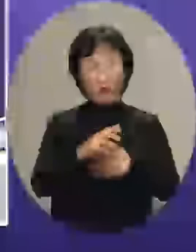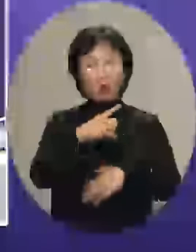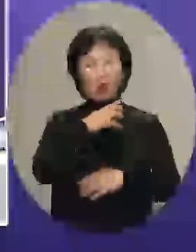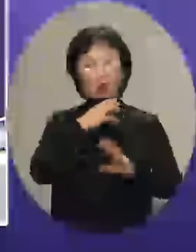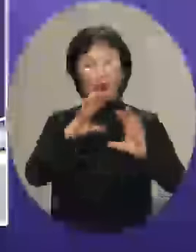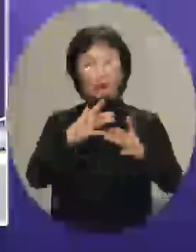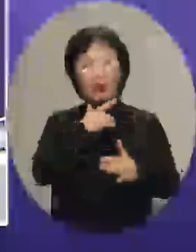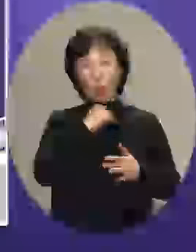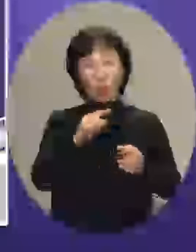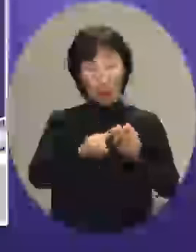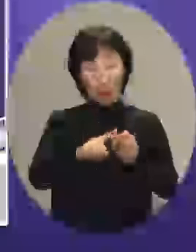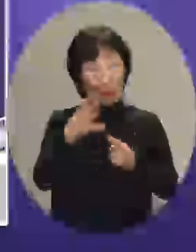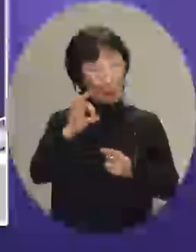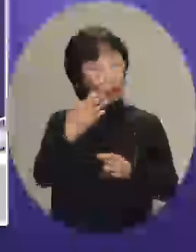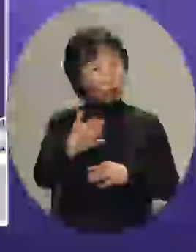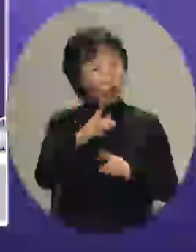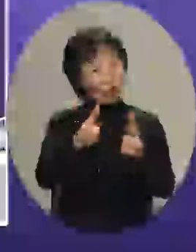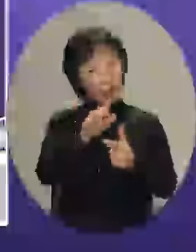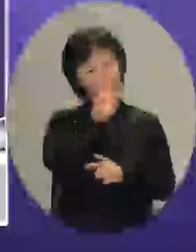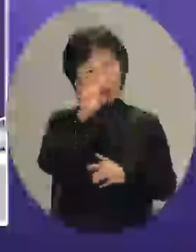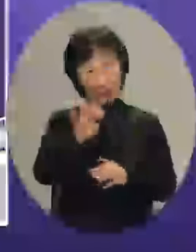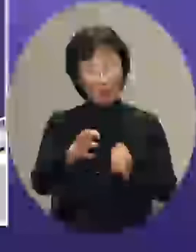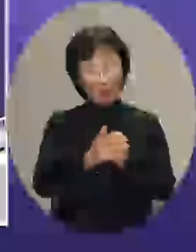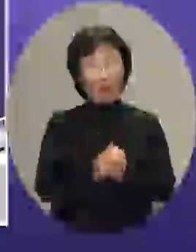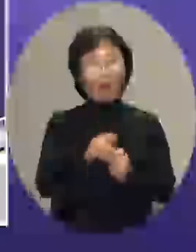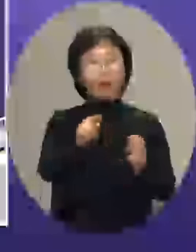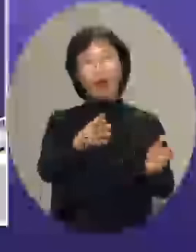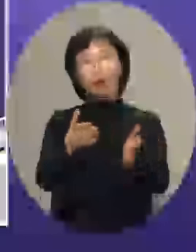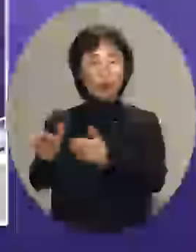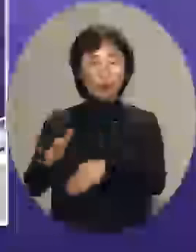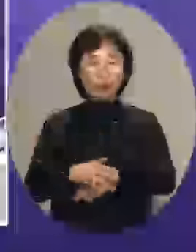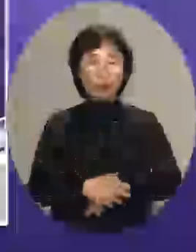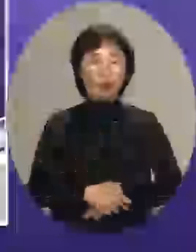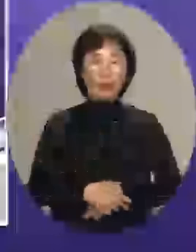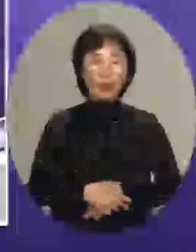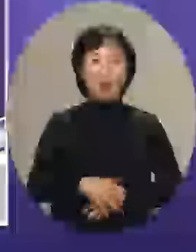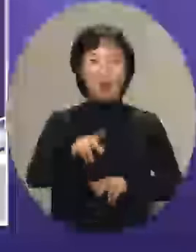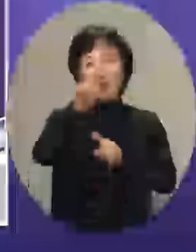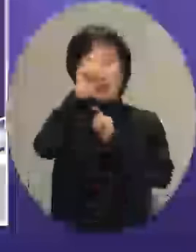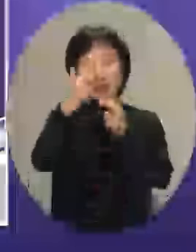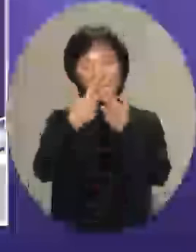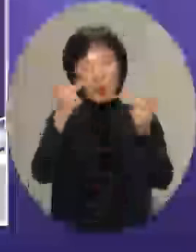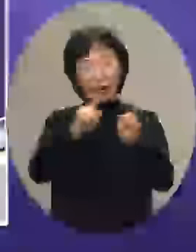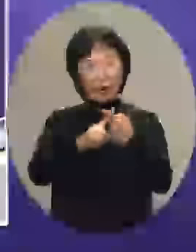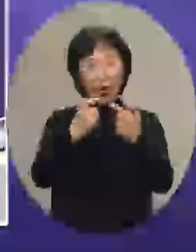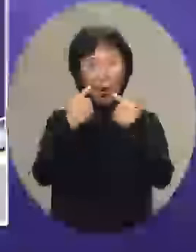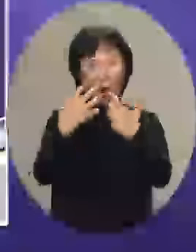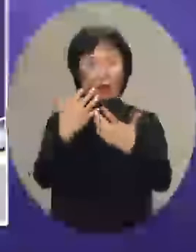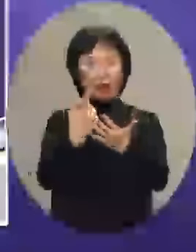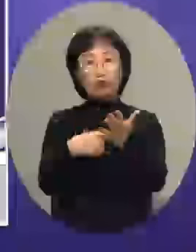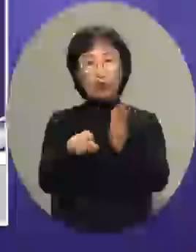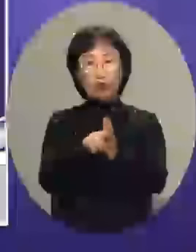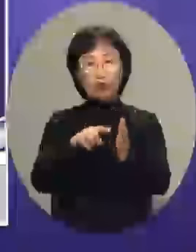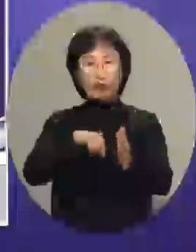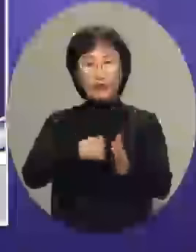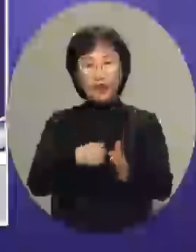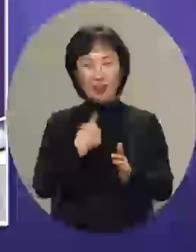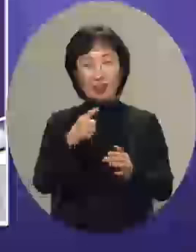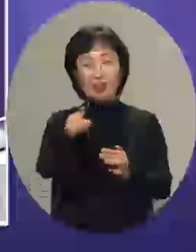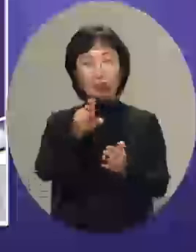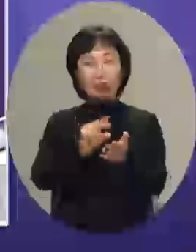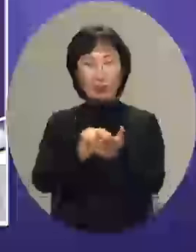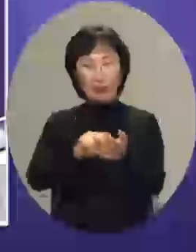잠깐만요. 공천할 수 있는 거 아닌가요? 저희는 검찰 공화국이라니까 그렇다 치고 이재명 대표가 그걸 확실히 하려면 자기는 그러한